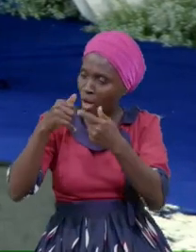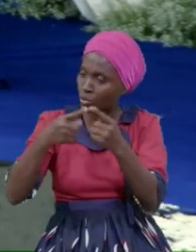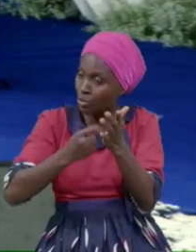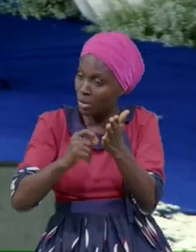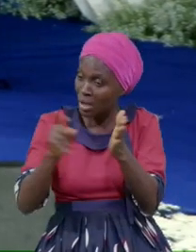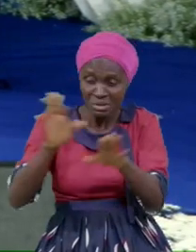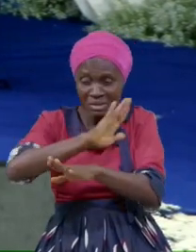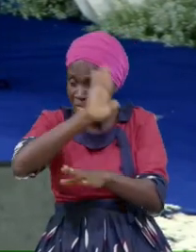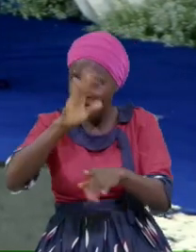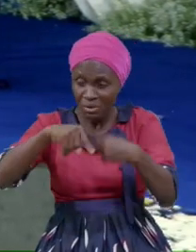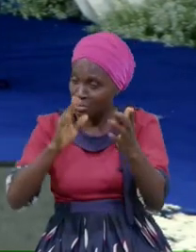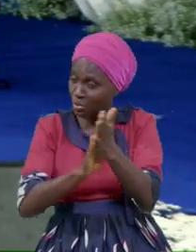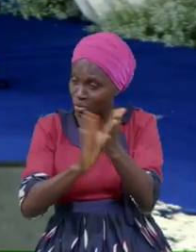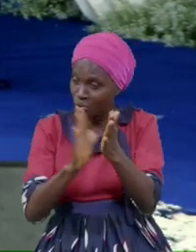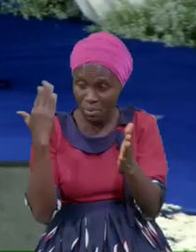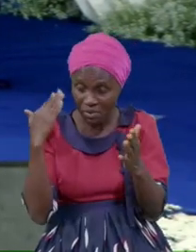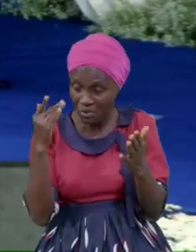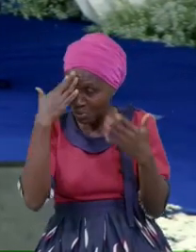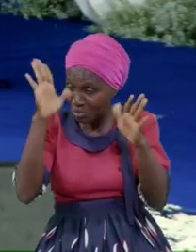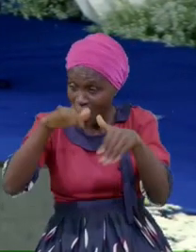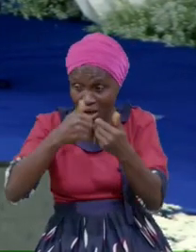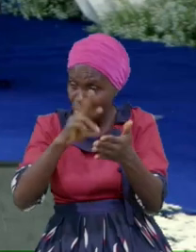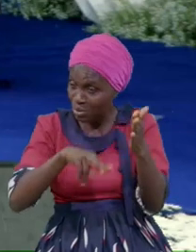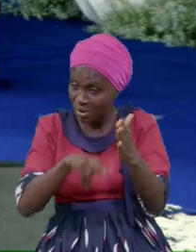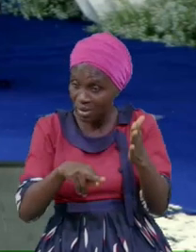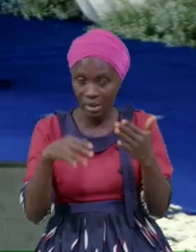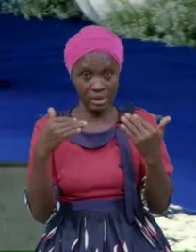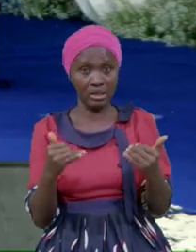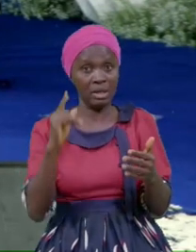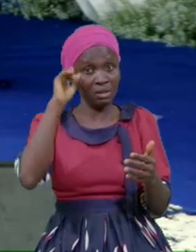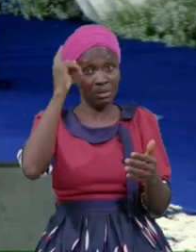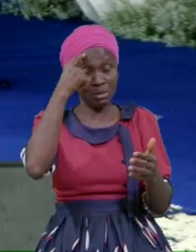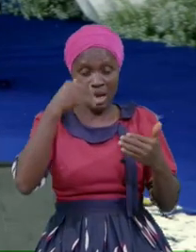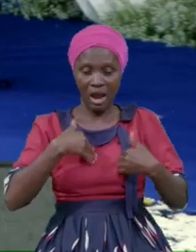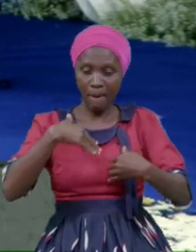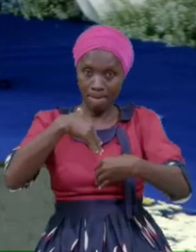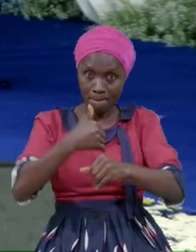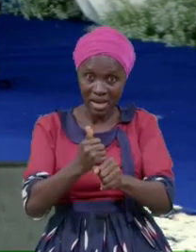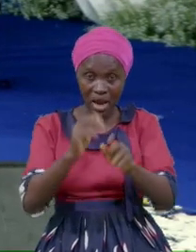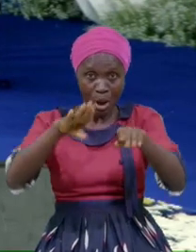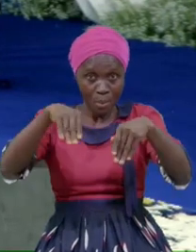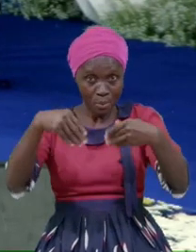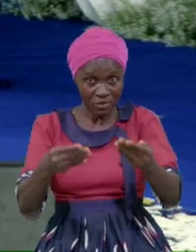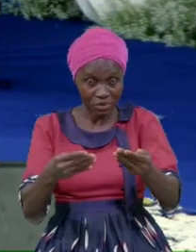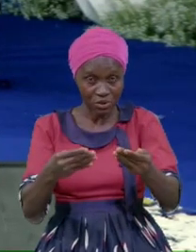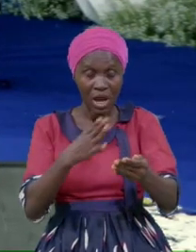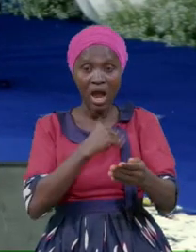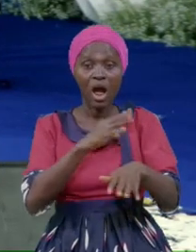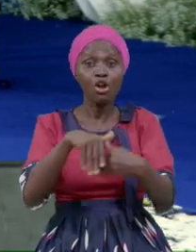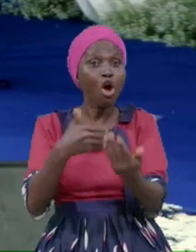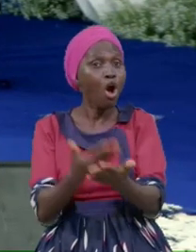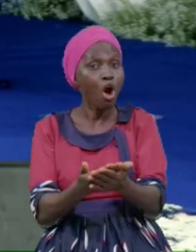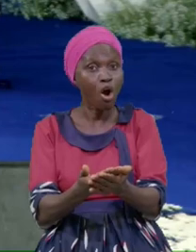écrire et vous ne savez même pas lire. Le gouvernement a fait des provisions et vous êtes tous rassemblés là. Vous êtes